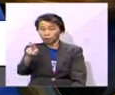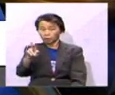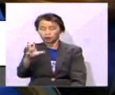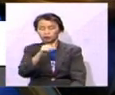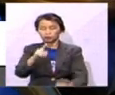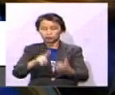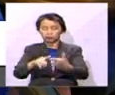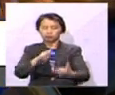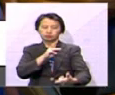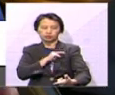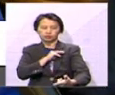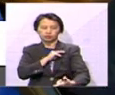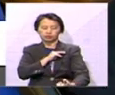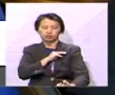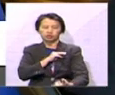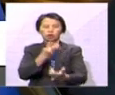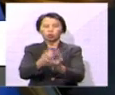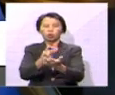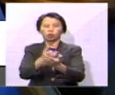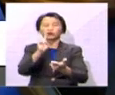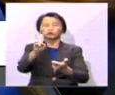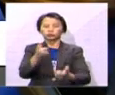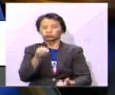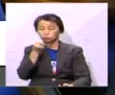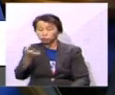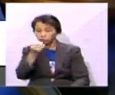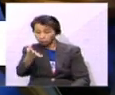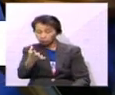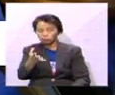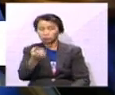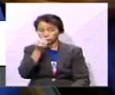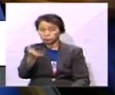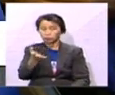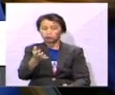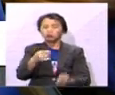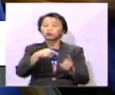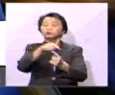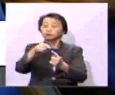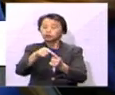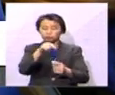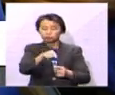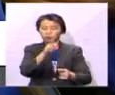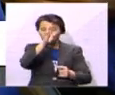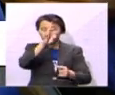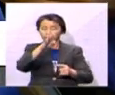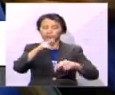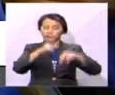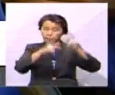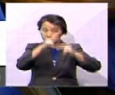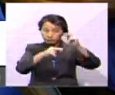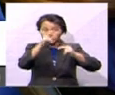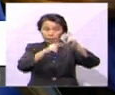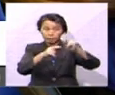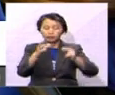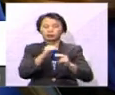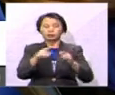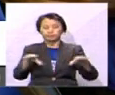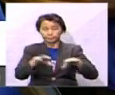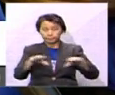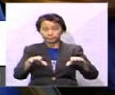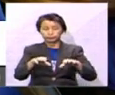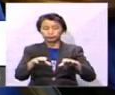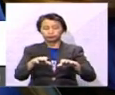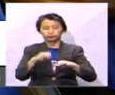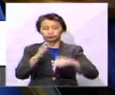untuk menentukan bilakah reka dan bina dan pelaksanaan